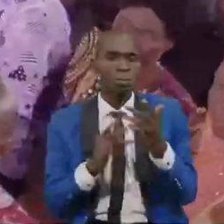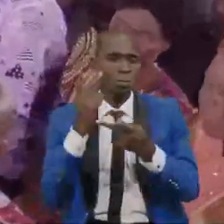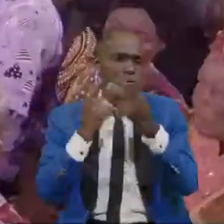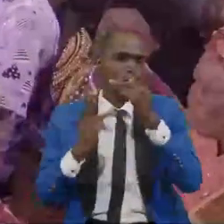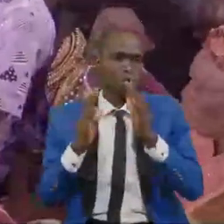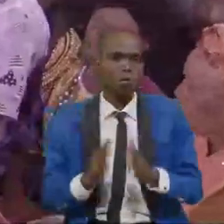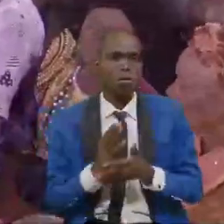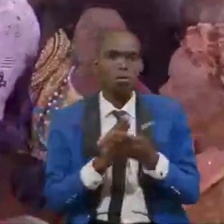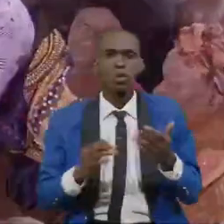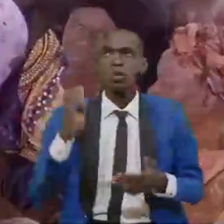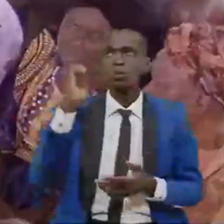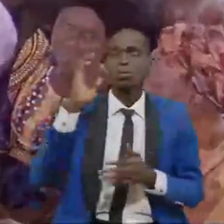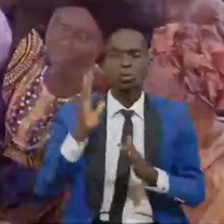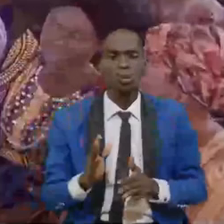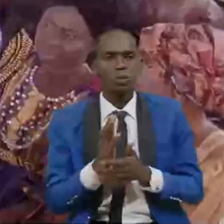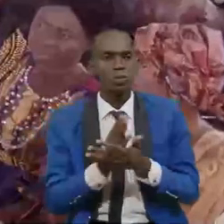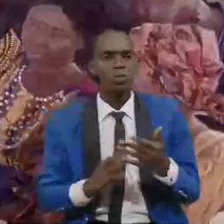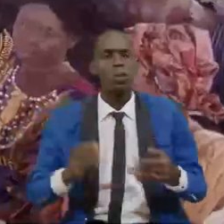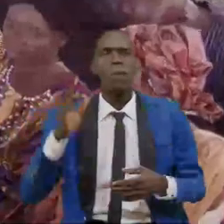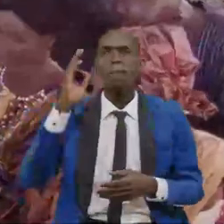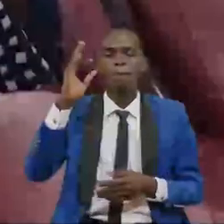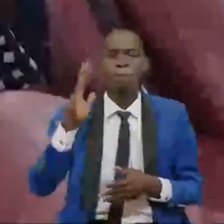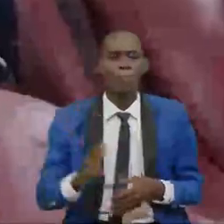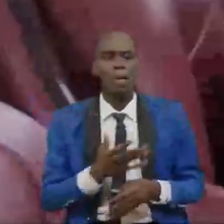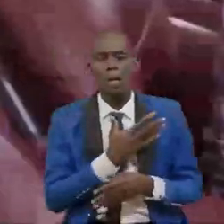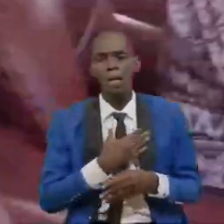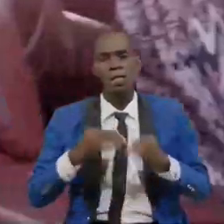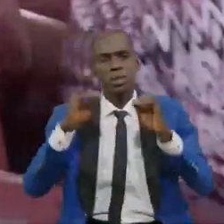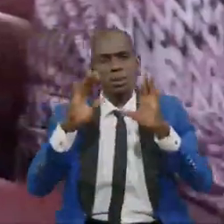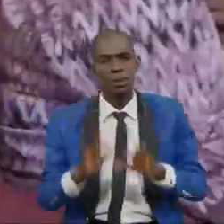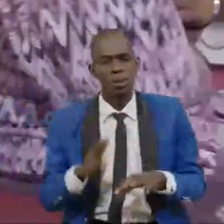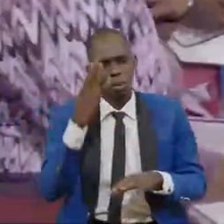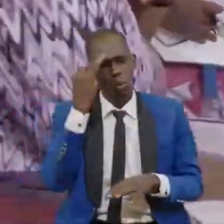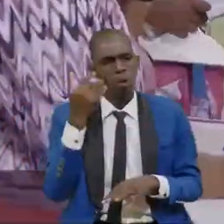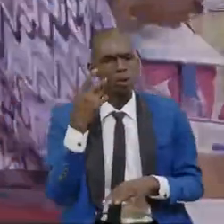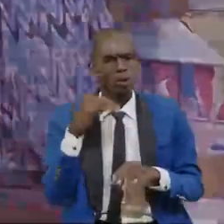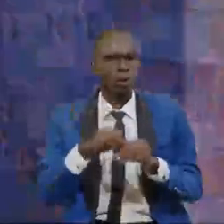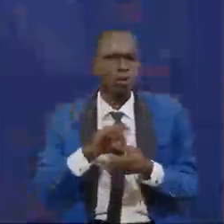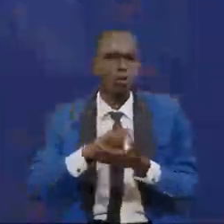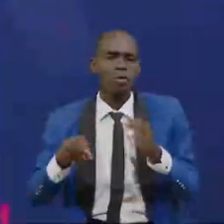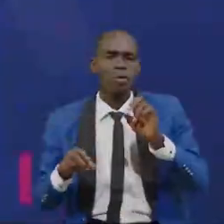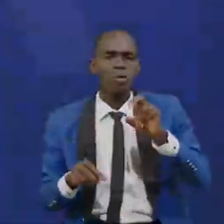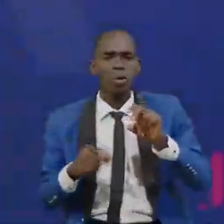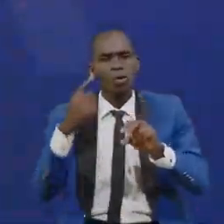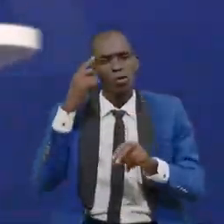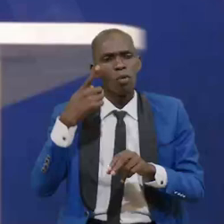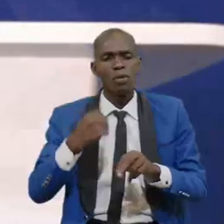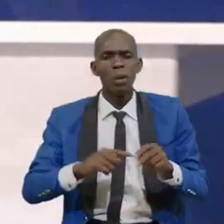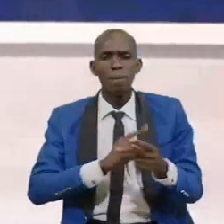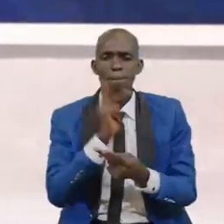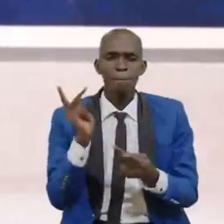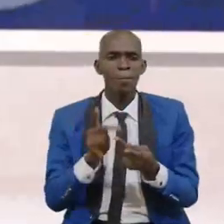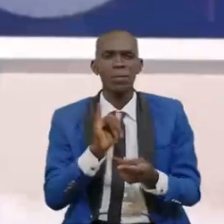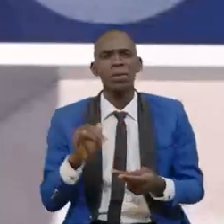évangélistes, pasteurs et enseignants. Mais pourquoi? Verset 12. Pour le perfectionnement des